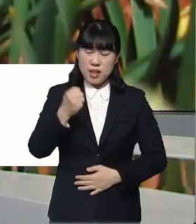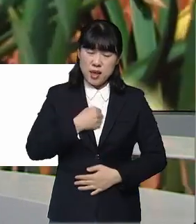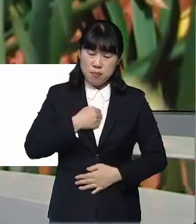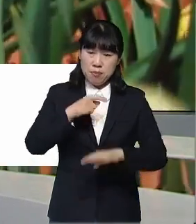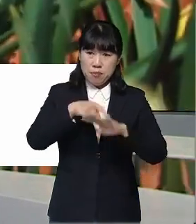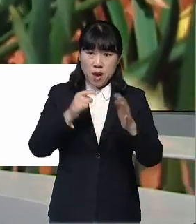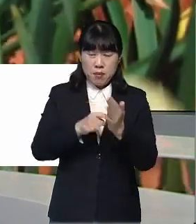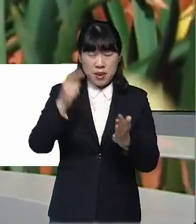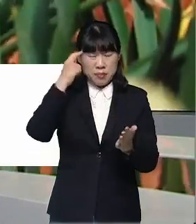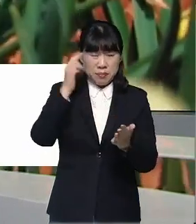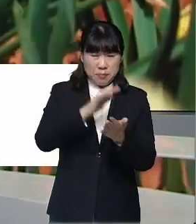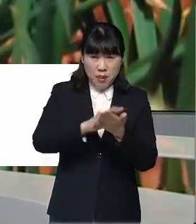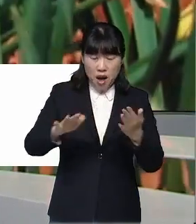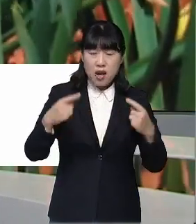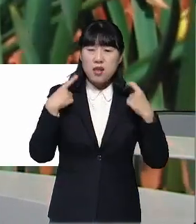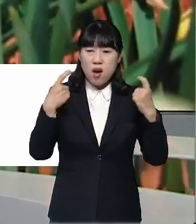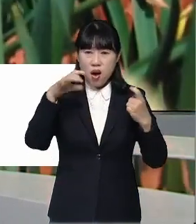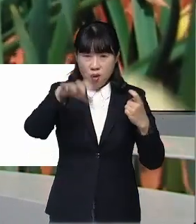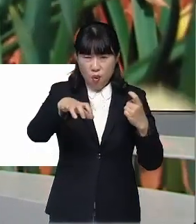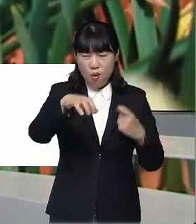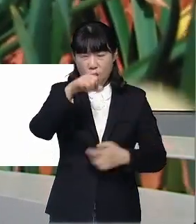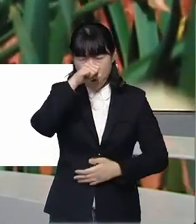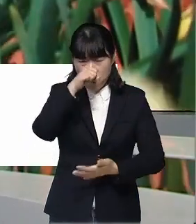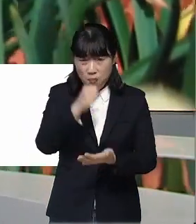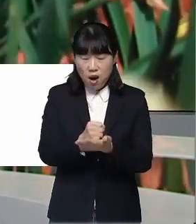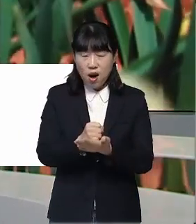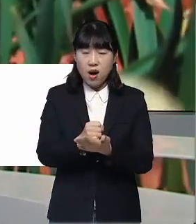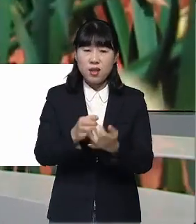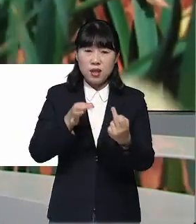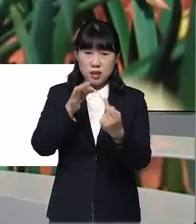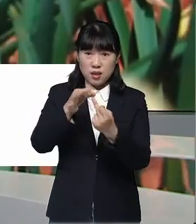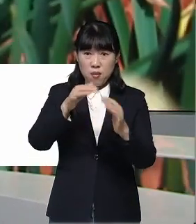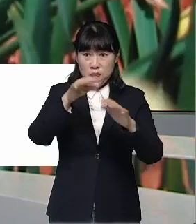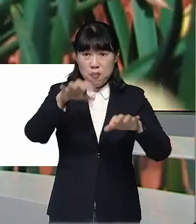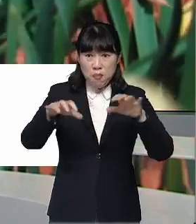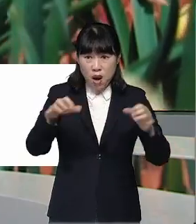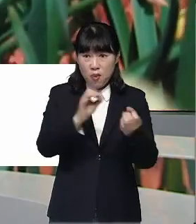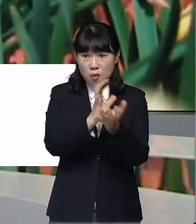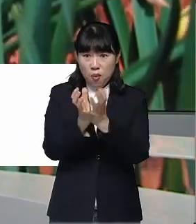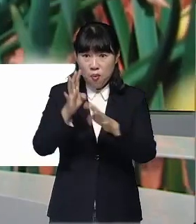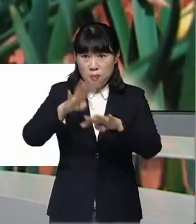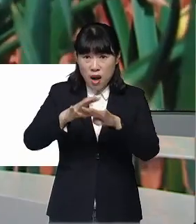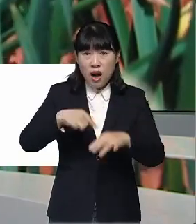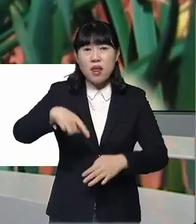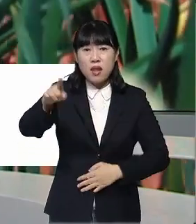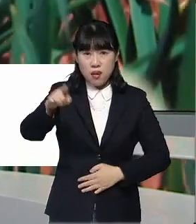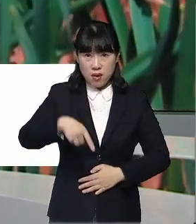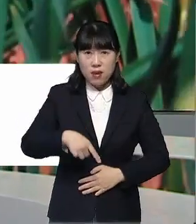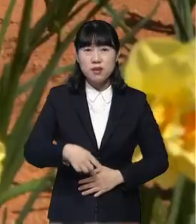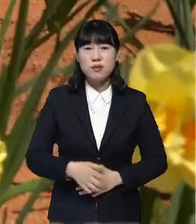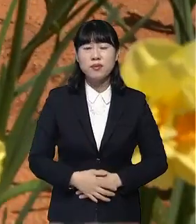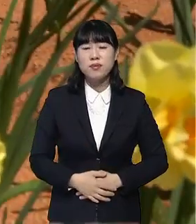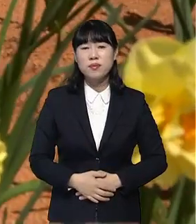마음을 풀어주는 힐링 여행으로 제격입니다. 섬마을 꽃정원을 이동근 기자가 다녀왔습니다.